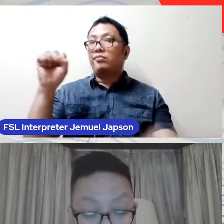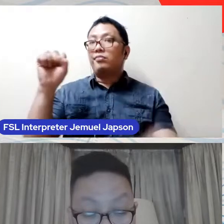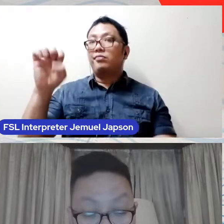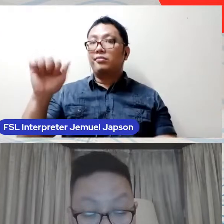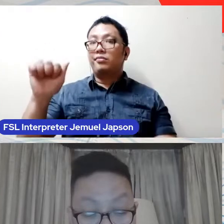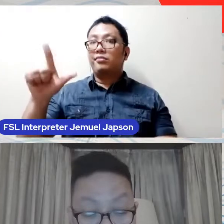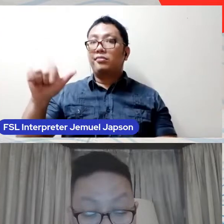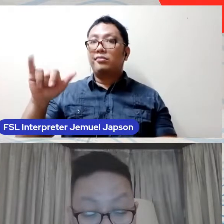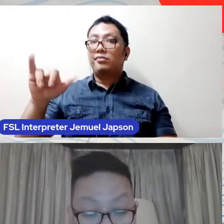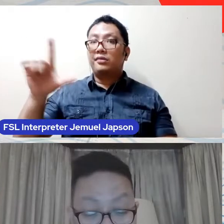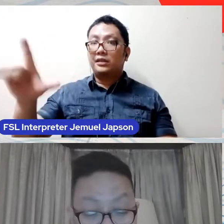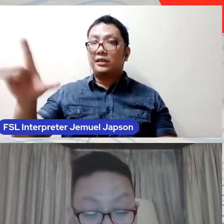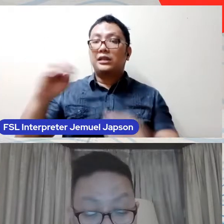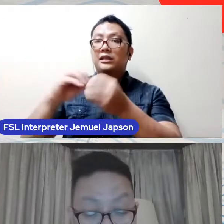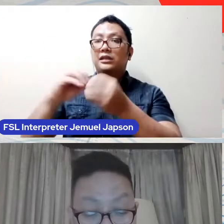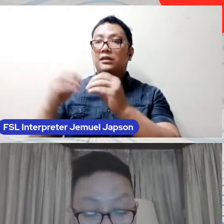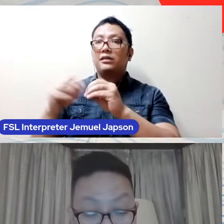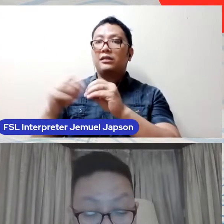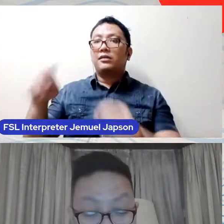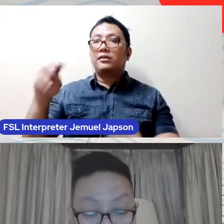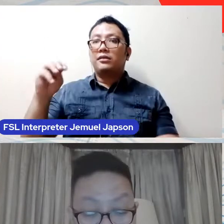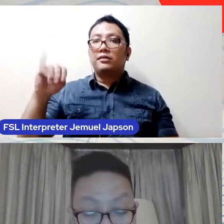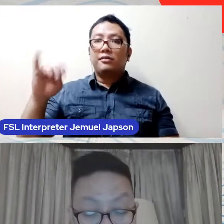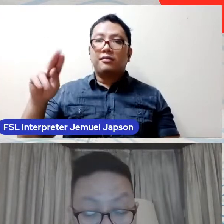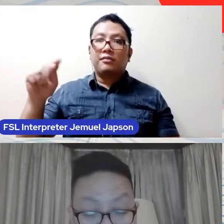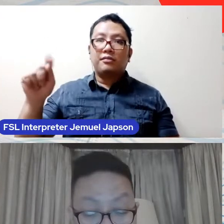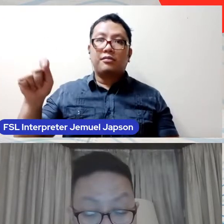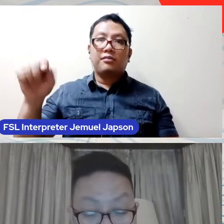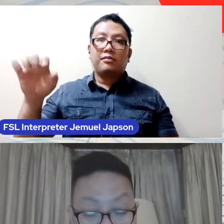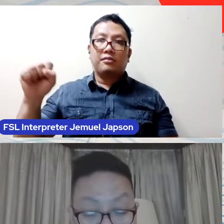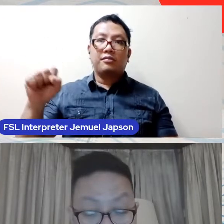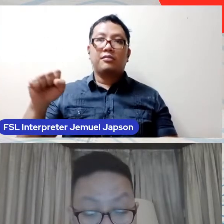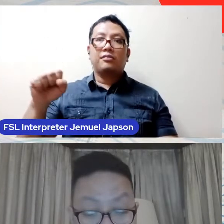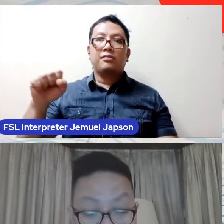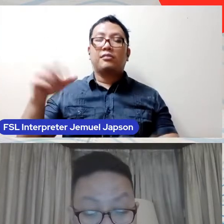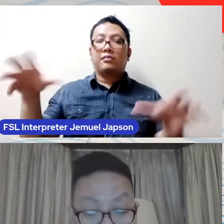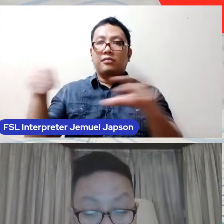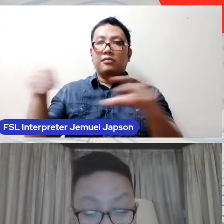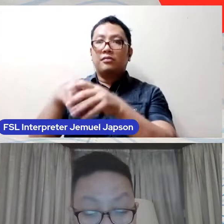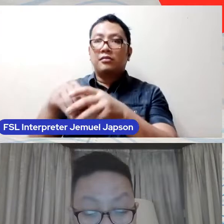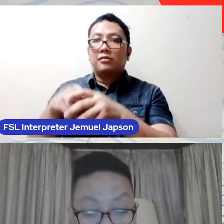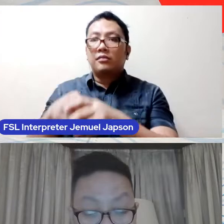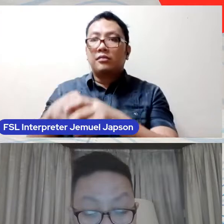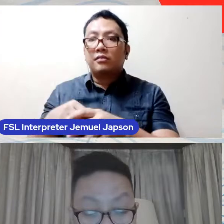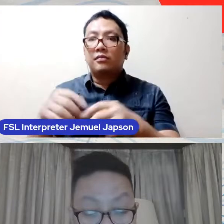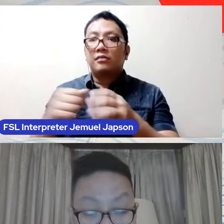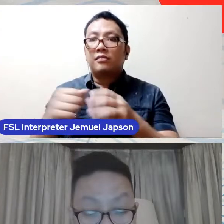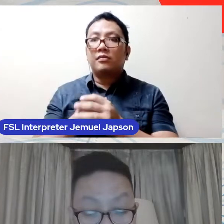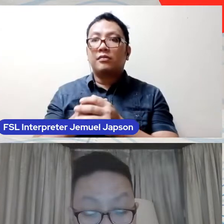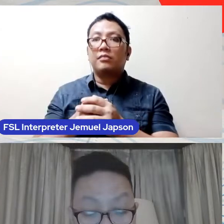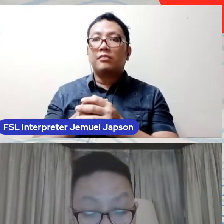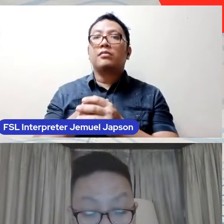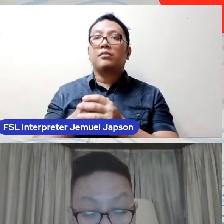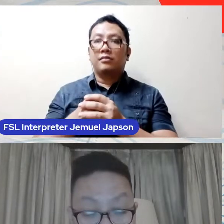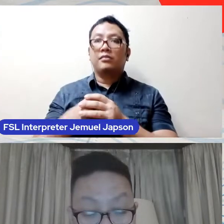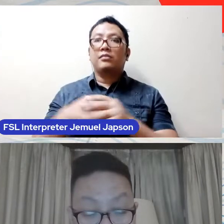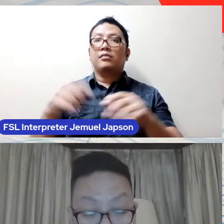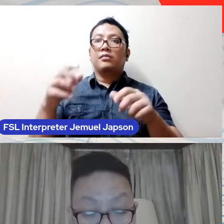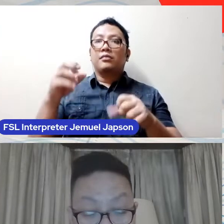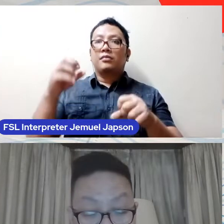na nakalagay dun sa minutes natin na nasa loob ng ballot box. So pagkabukas naman ng ballot box, tinitingnan yung mga